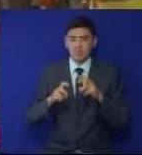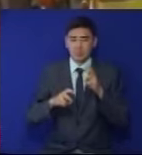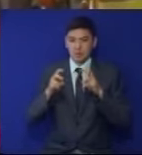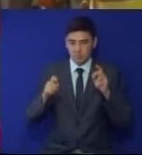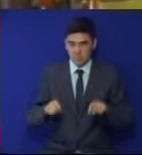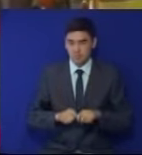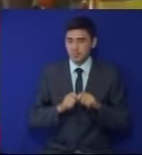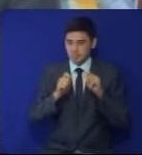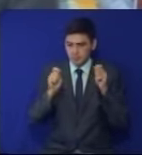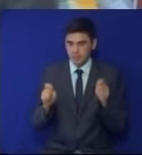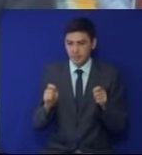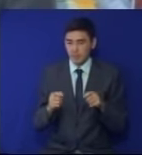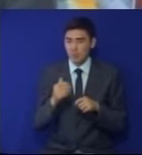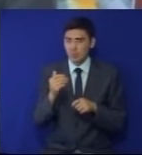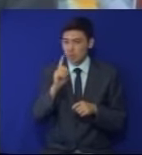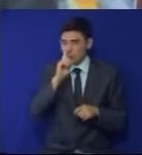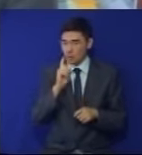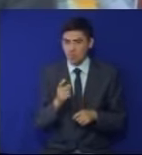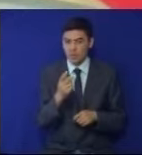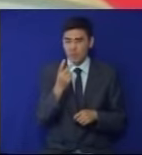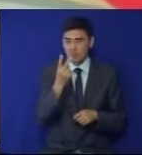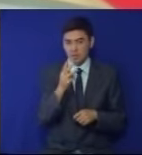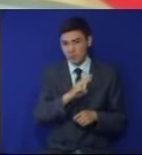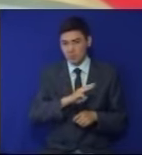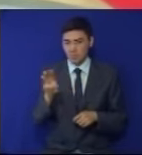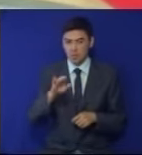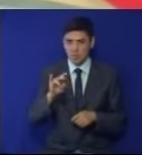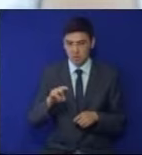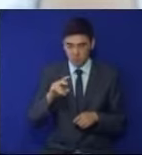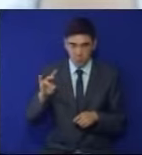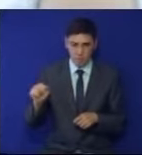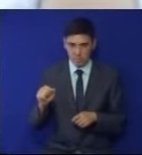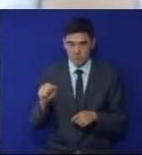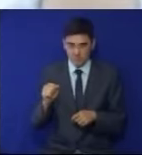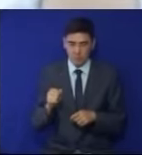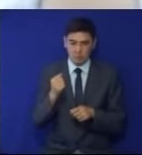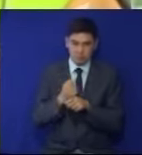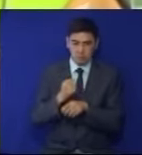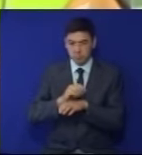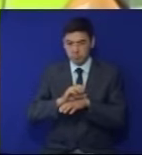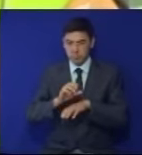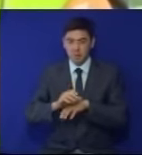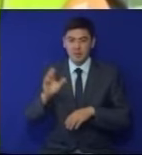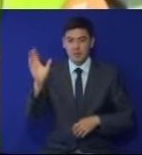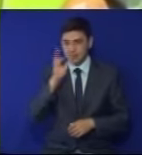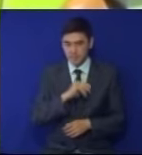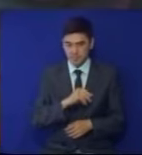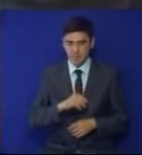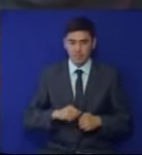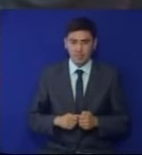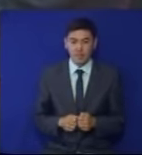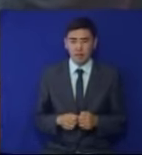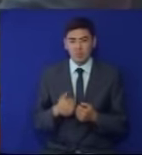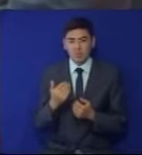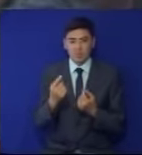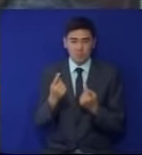түрде ашылды. Оның қуаты жылына 2 миллион тонна кен өндіруге жетеді. Жобаны жүзеге асыруға салынған жалпы инвестиция мөлшері күрделі